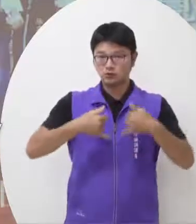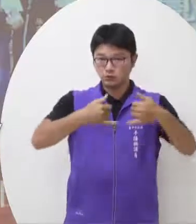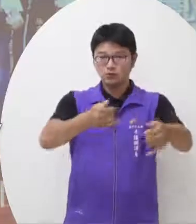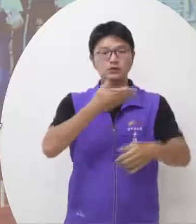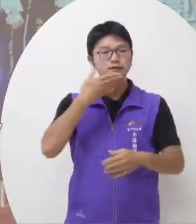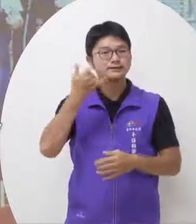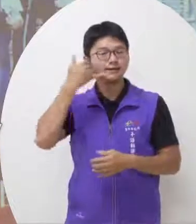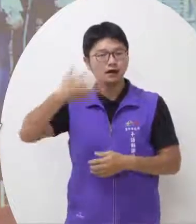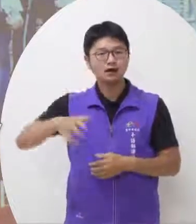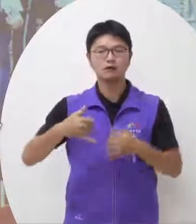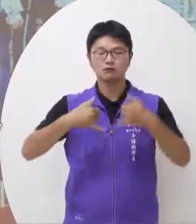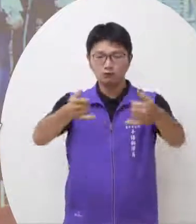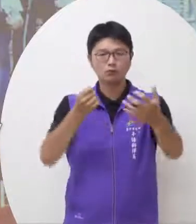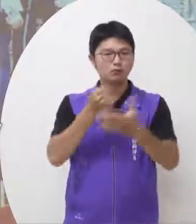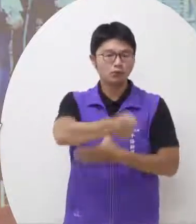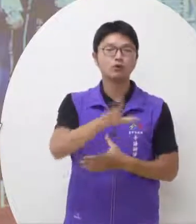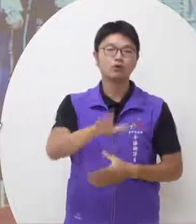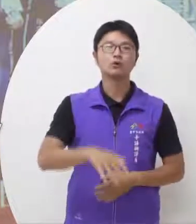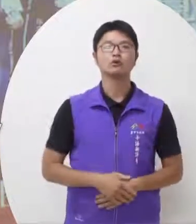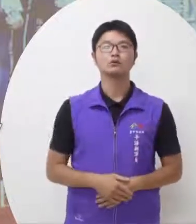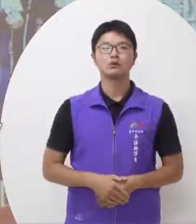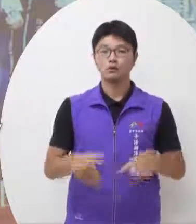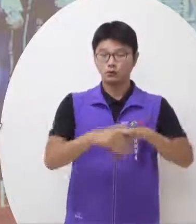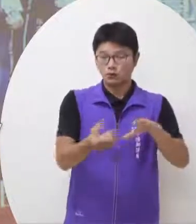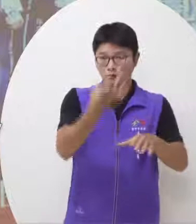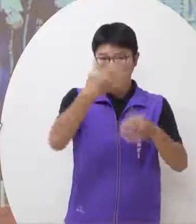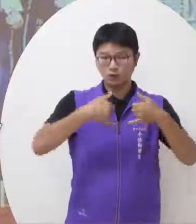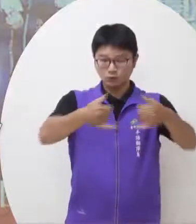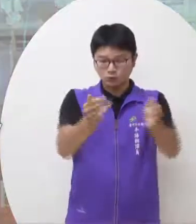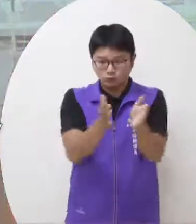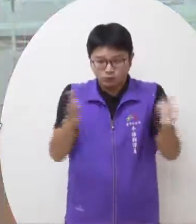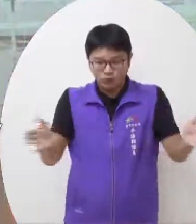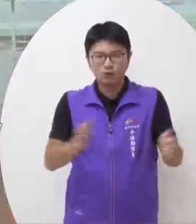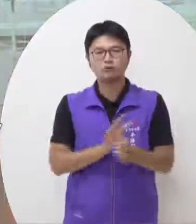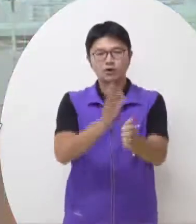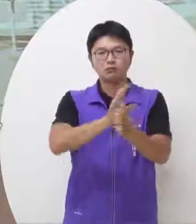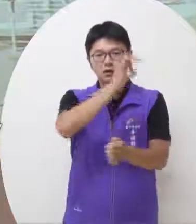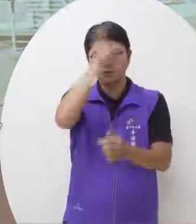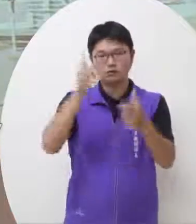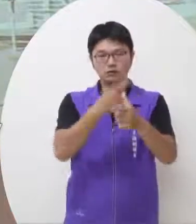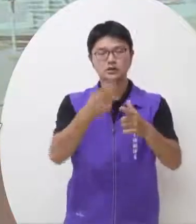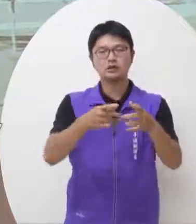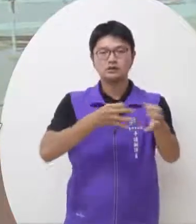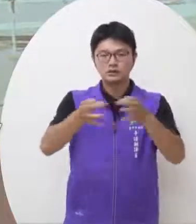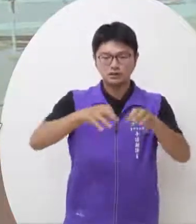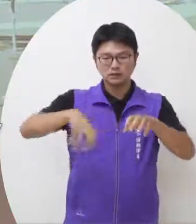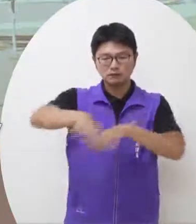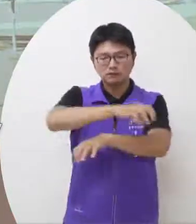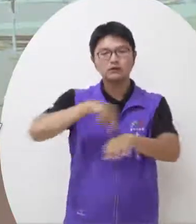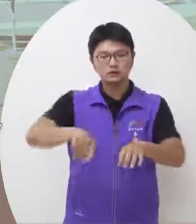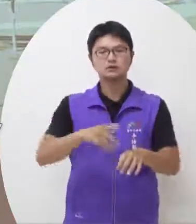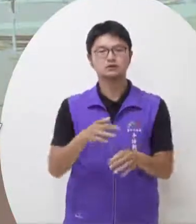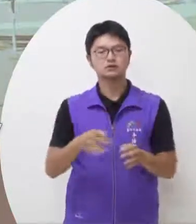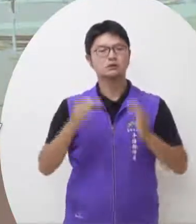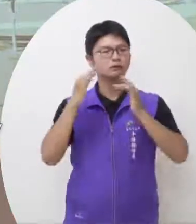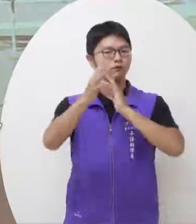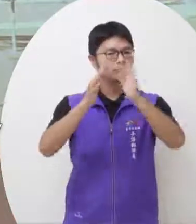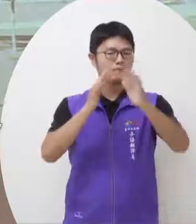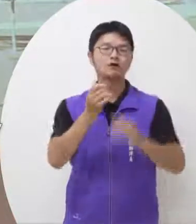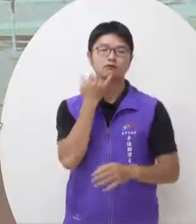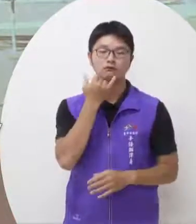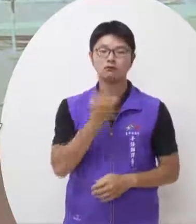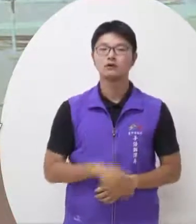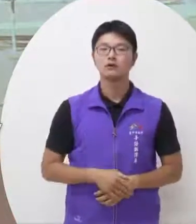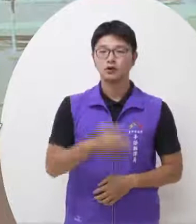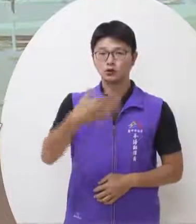颈那文华路拓宽的这个工程让我们的逢甲商圈更加的活络那这个水利局长特别提醒我一定要帮他